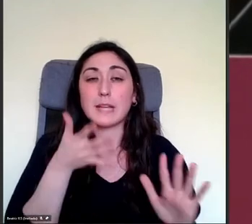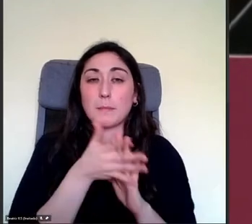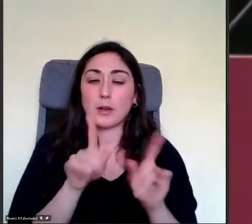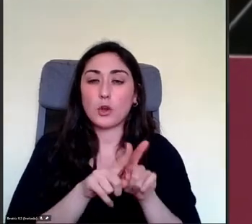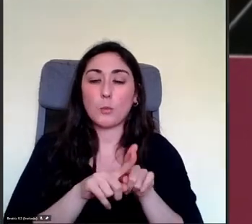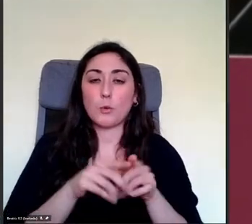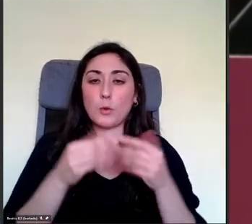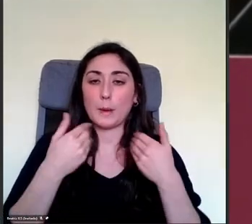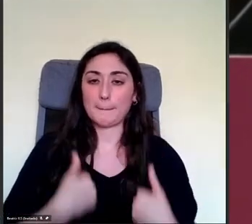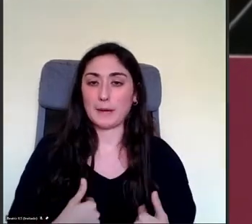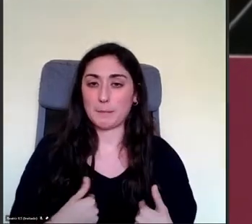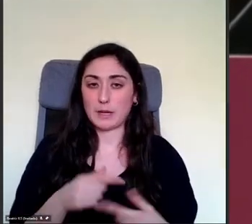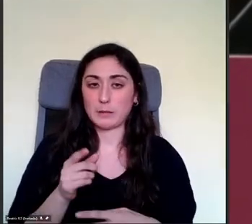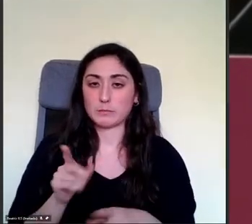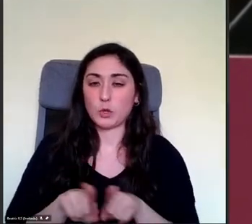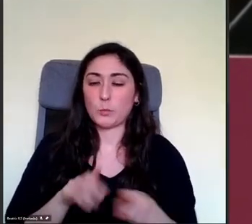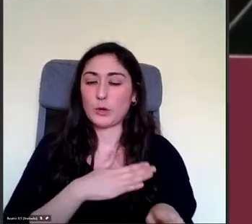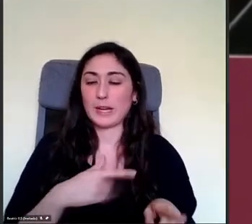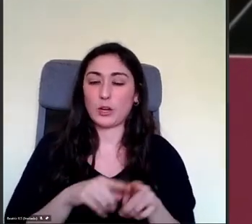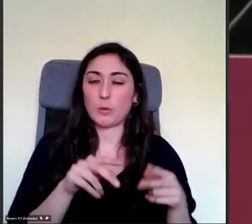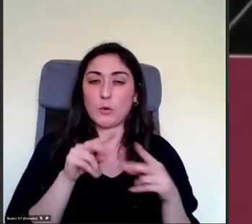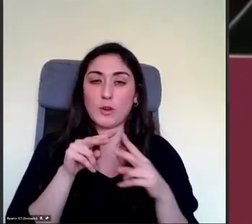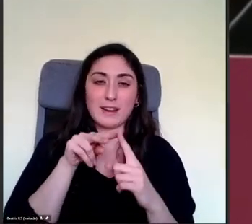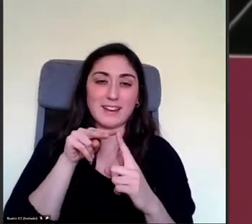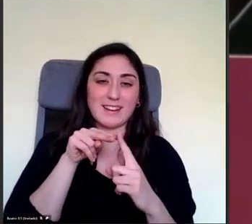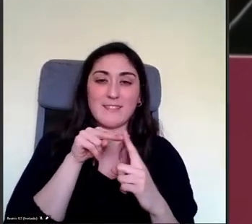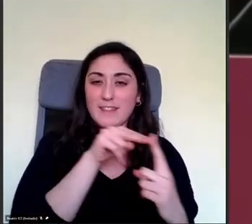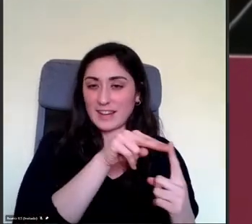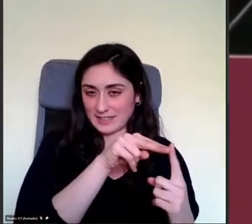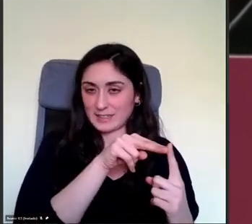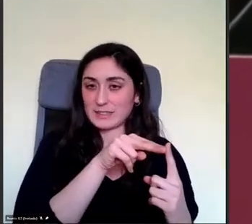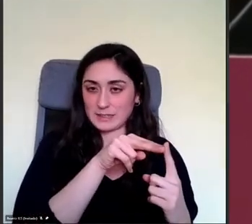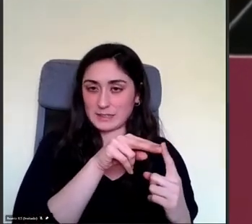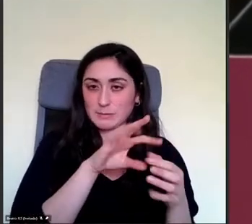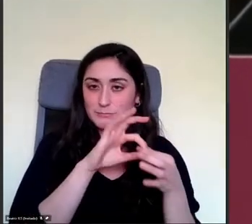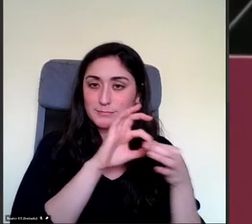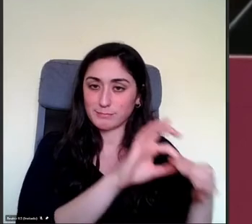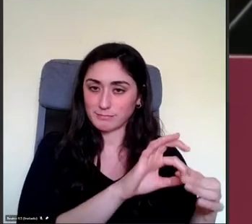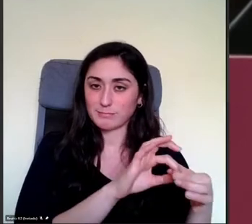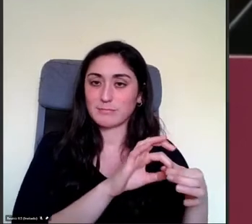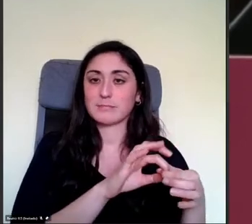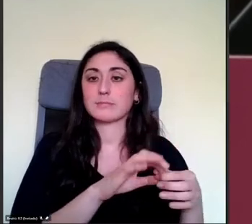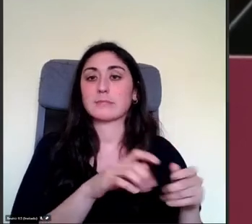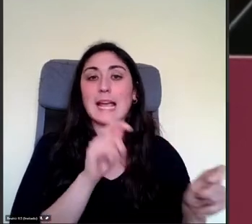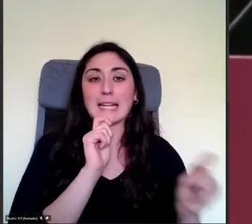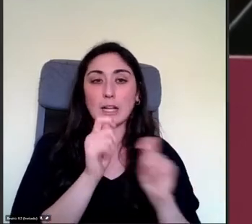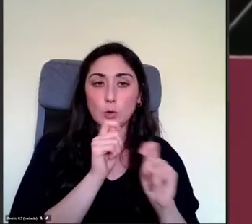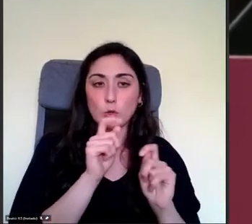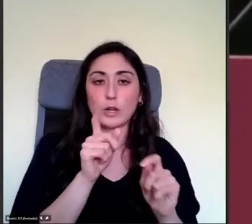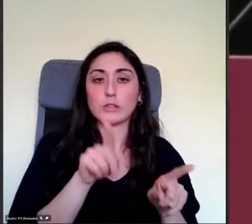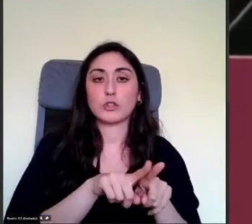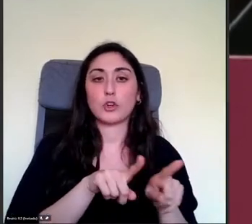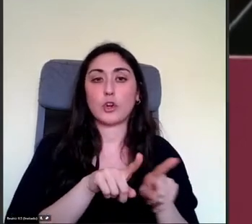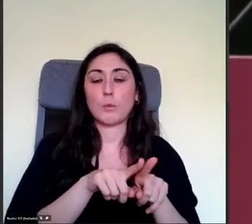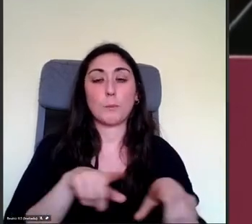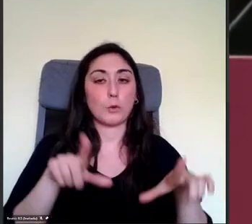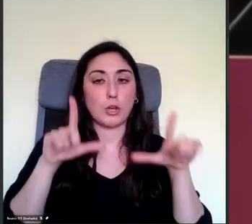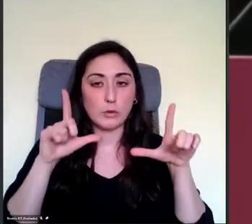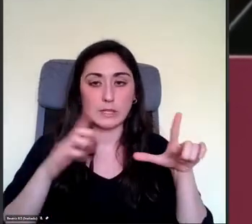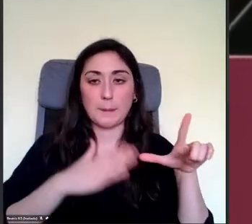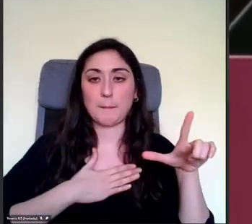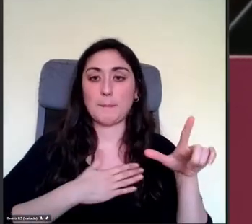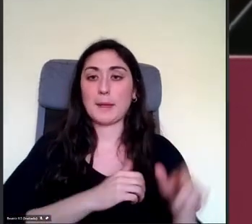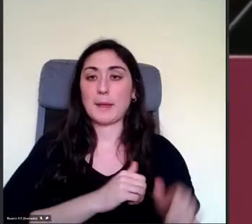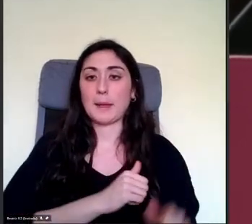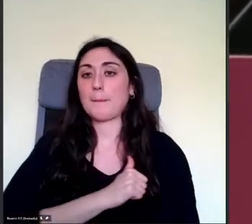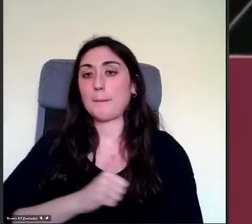ser referents respecte, interlocutores, agents respecte de la seva malaltia, i